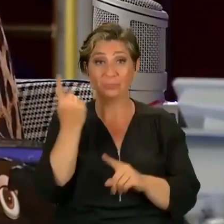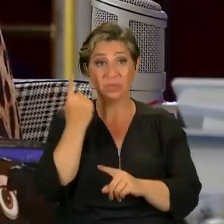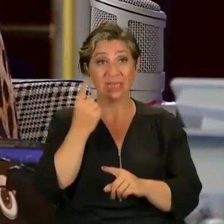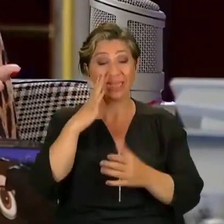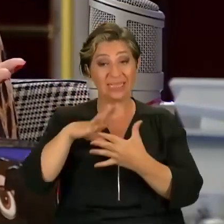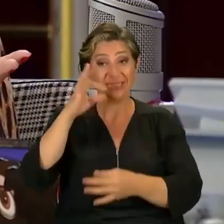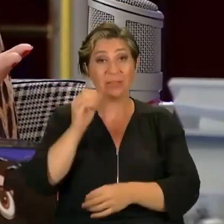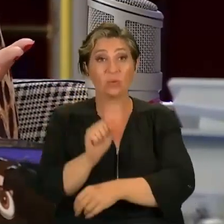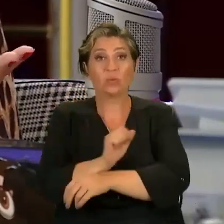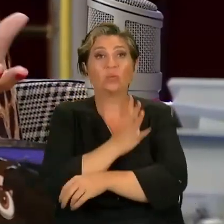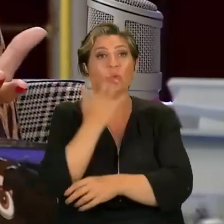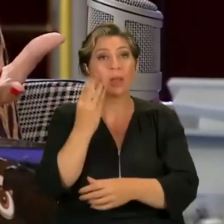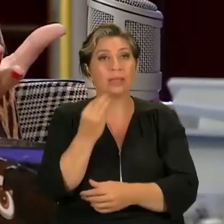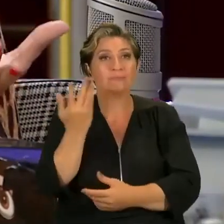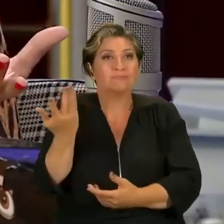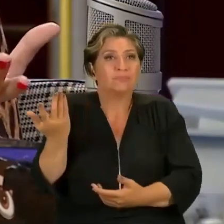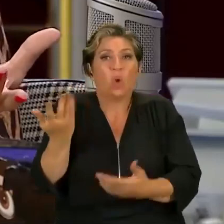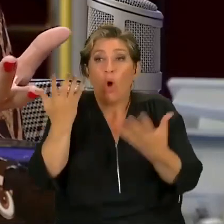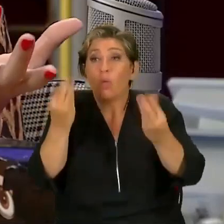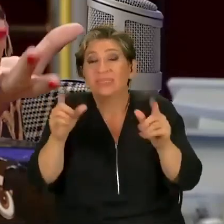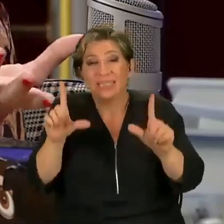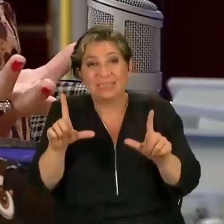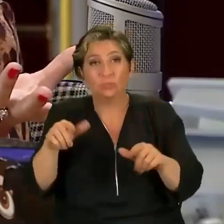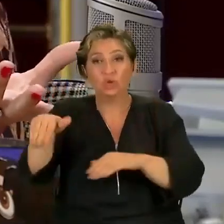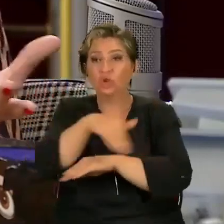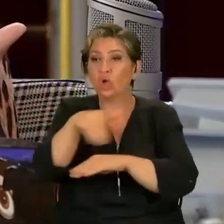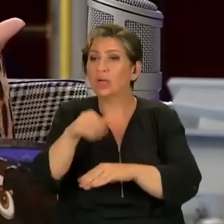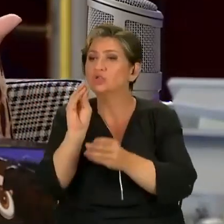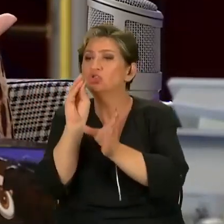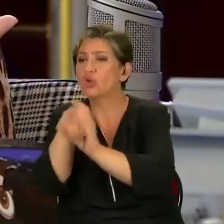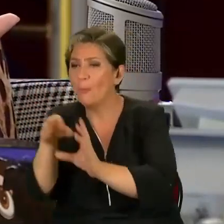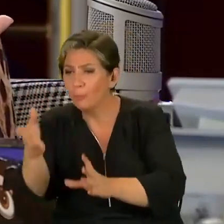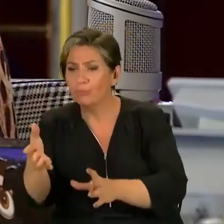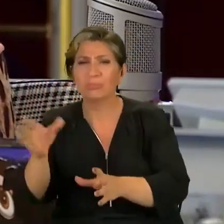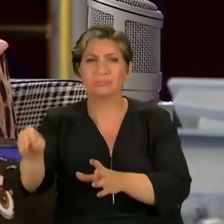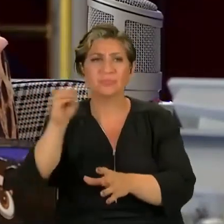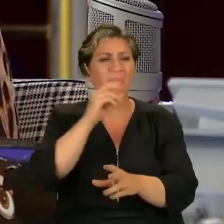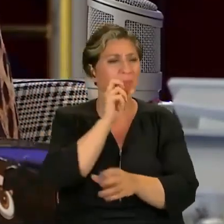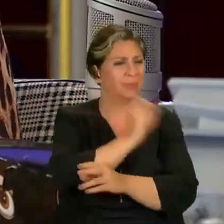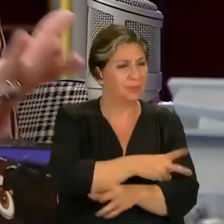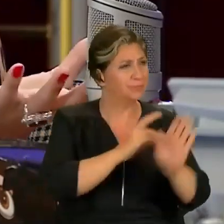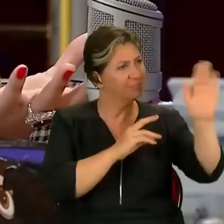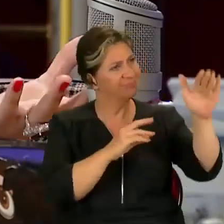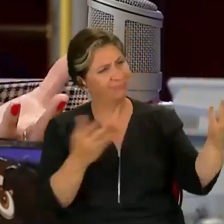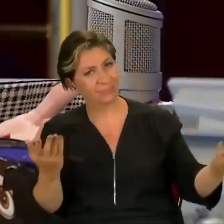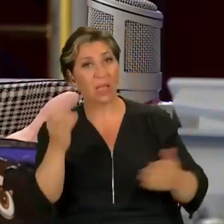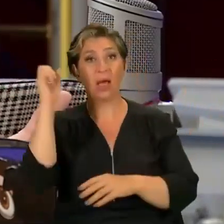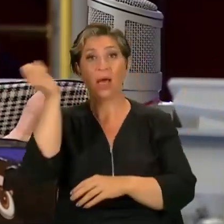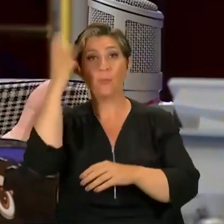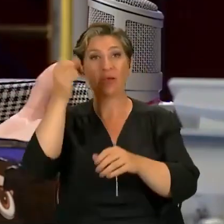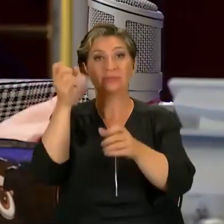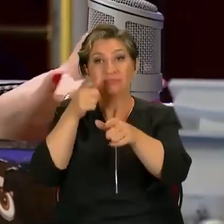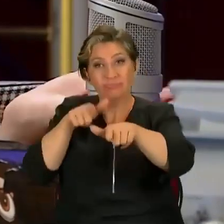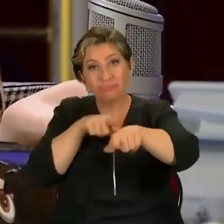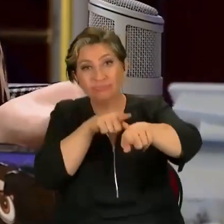şey. İnsan duyarlı olan bir şey yani olmalı. Sokaktaki çöpe karşı da, tükürene karşı da, ambulansın